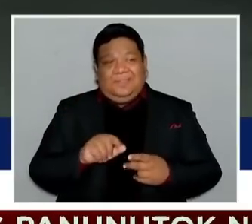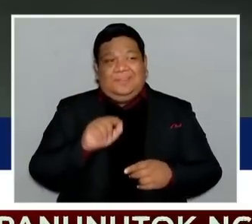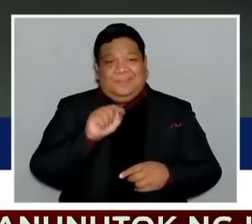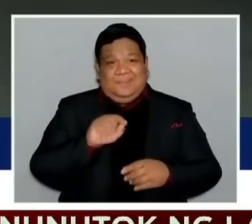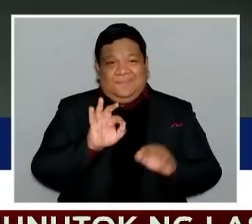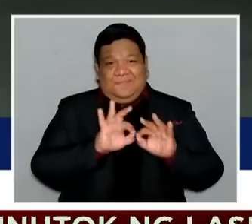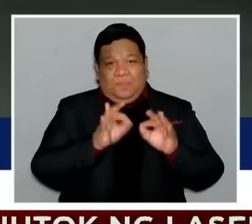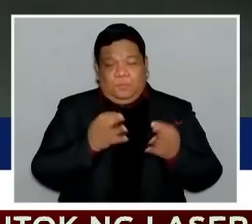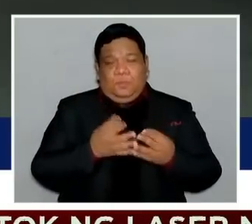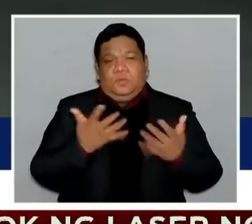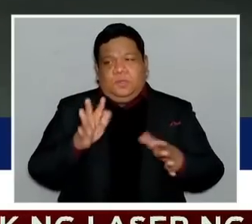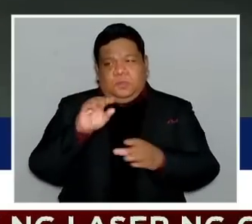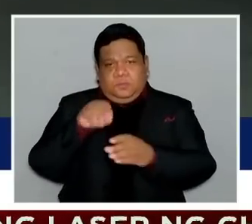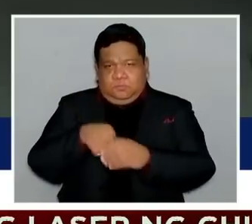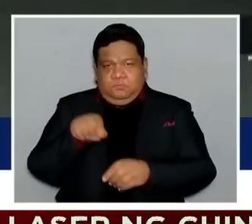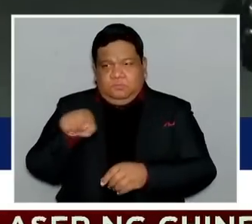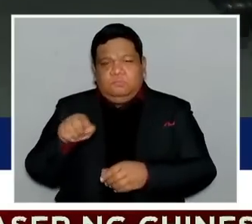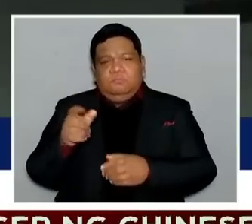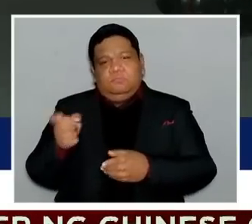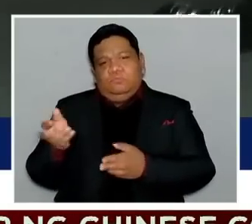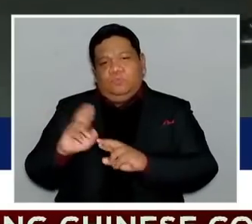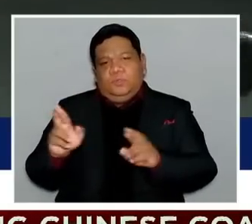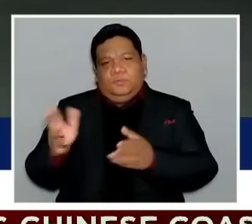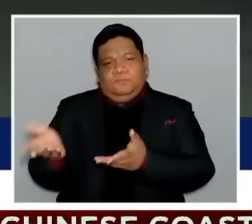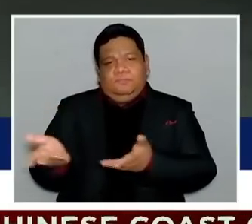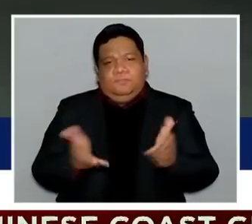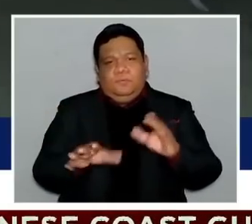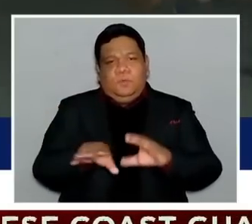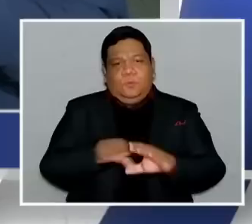para sunduin yung labi ni Wilma.